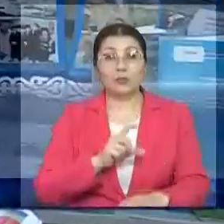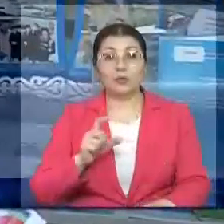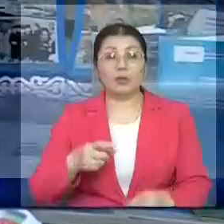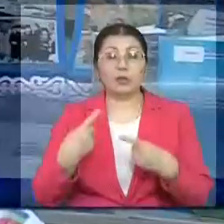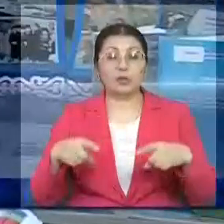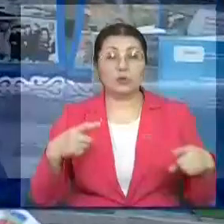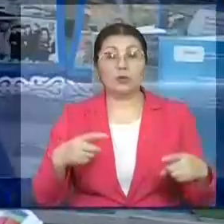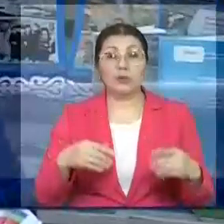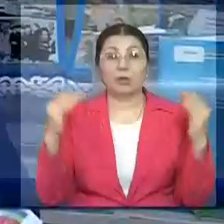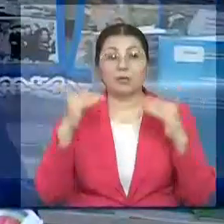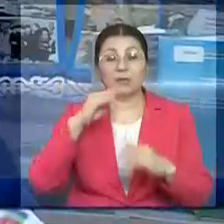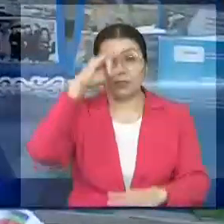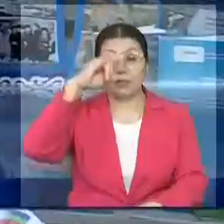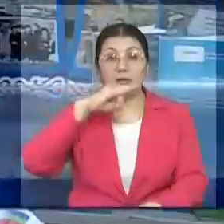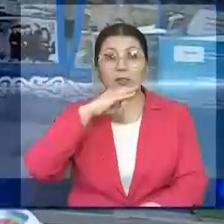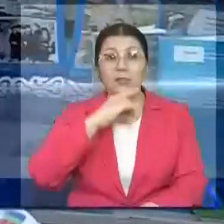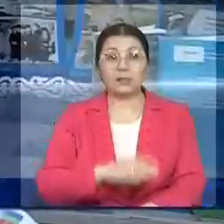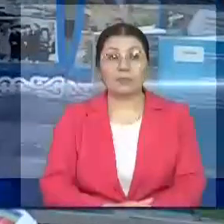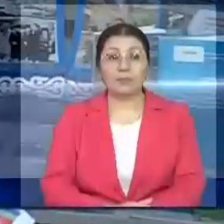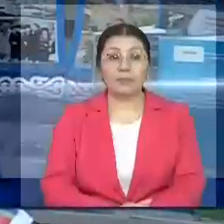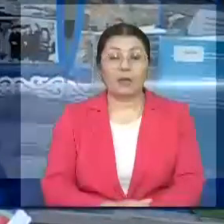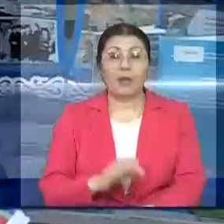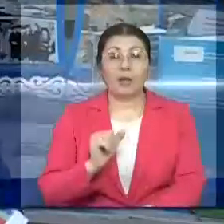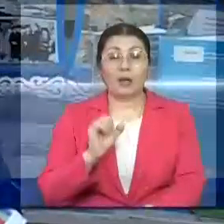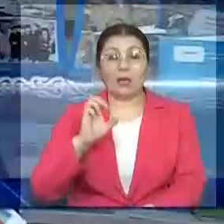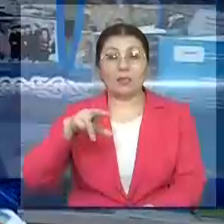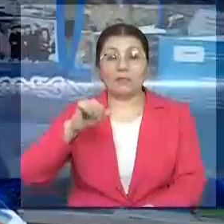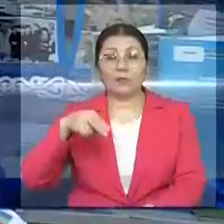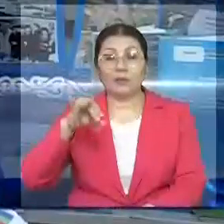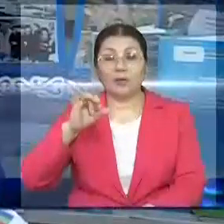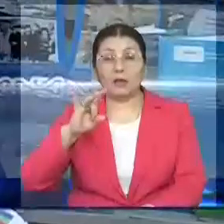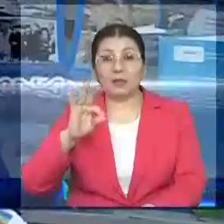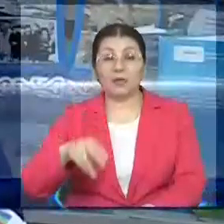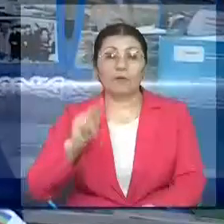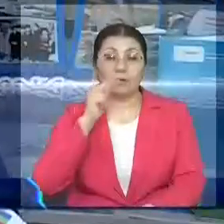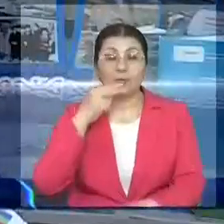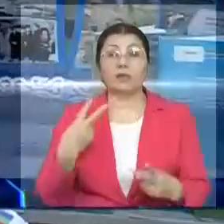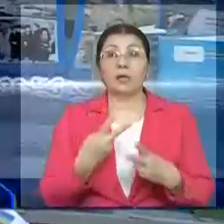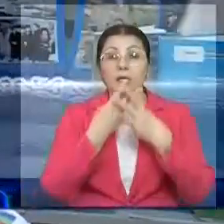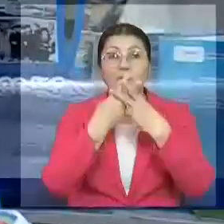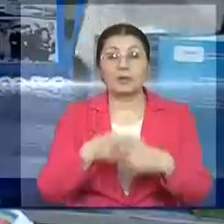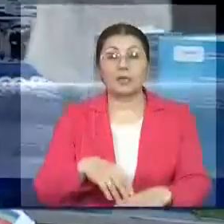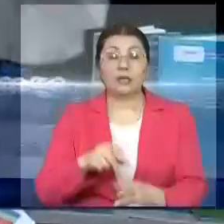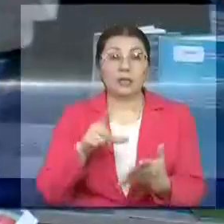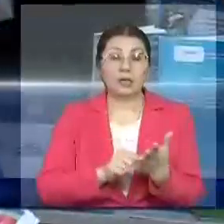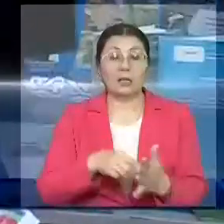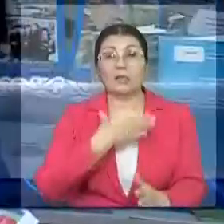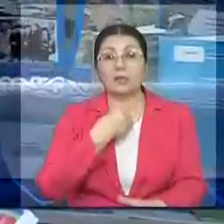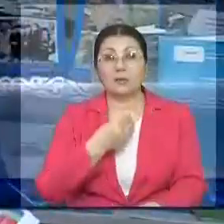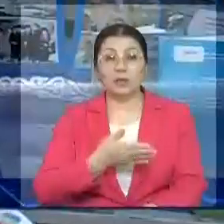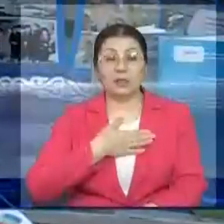учебных заведений Республики Казахстан. Это университет Асфендиярова, Шымкент, Астана, Караганда, Семей и